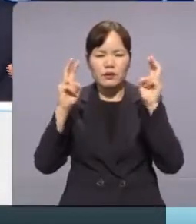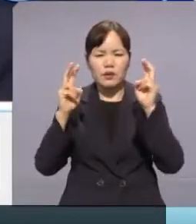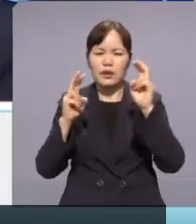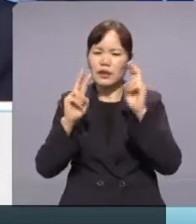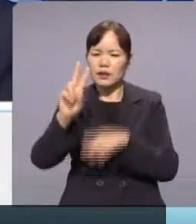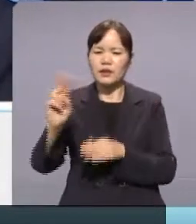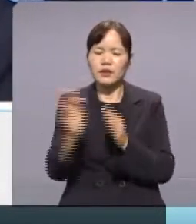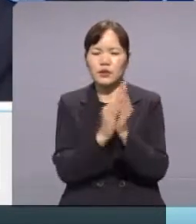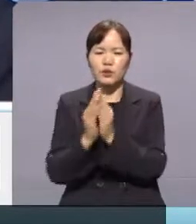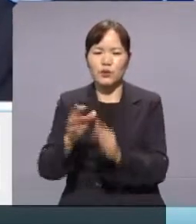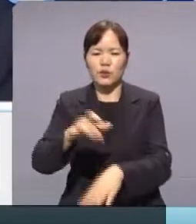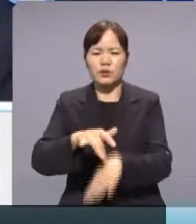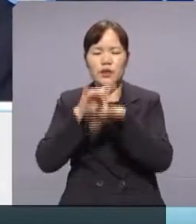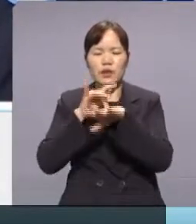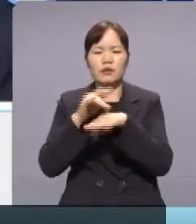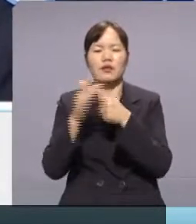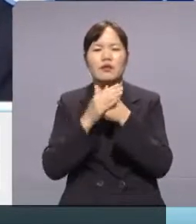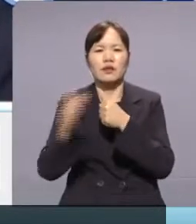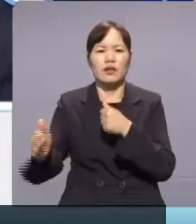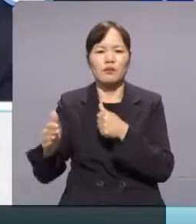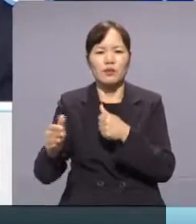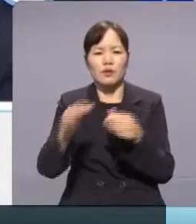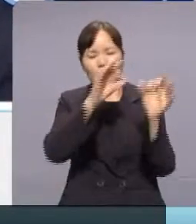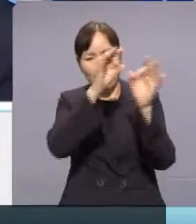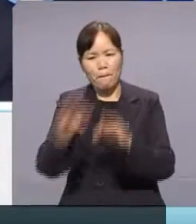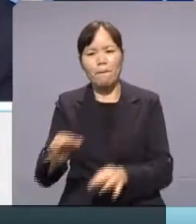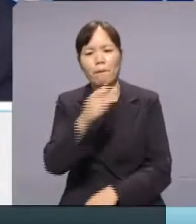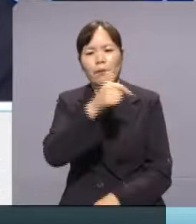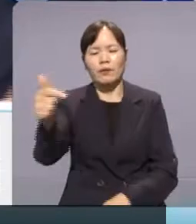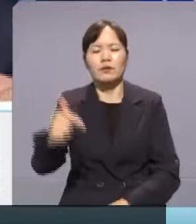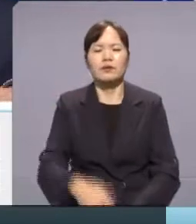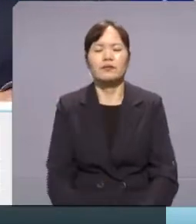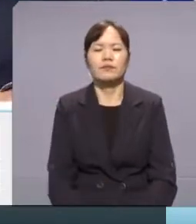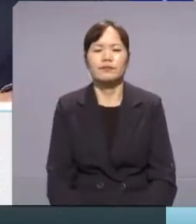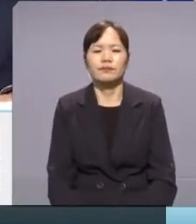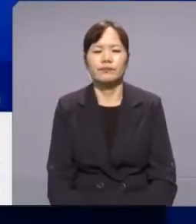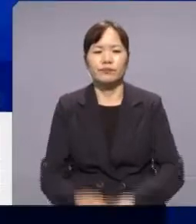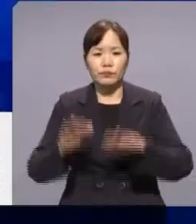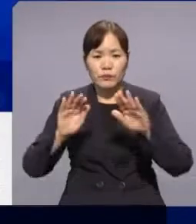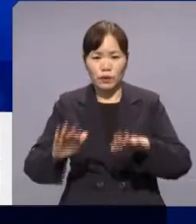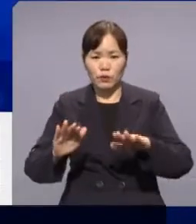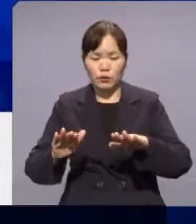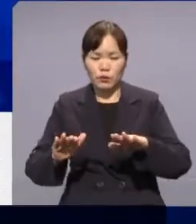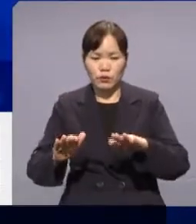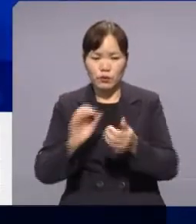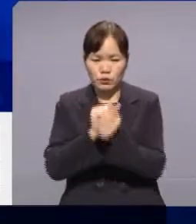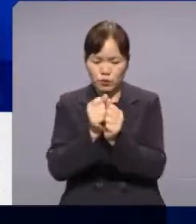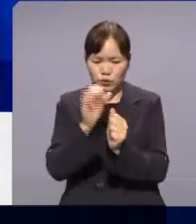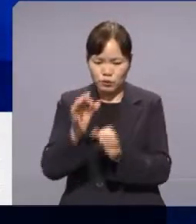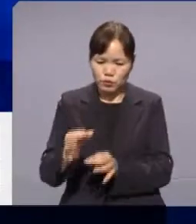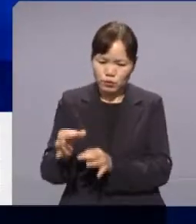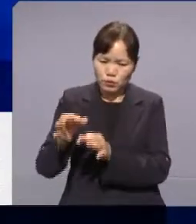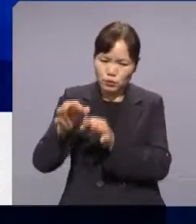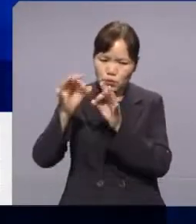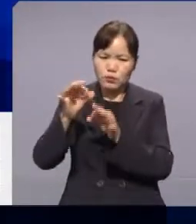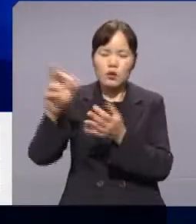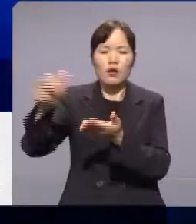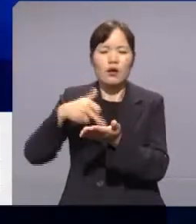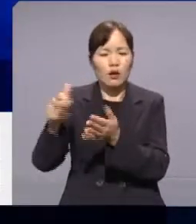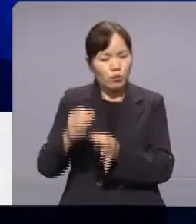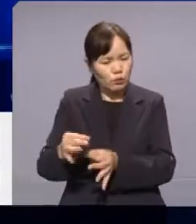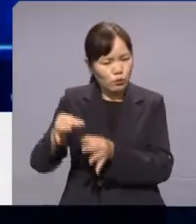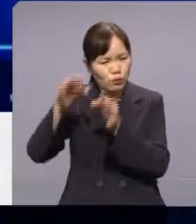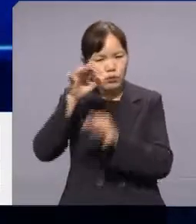날아간 거니까요. 사실 큰 폭으로 빠졌다라고 얘기할 수가 있습니다. 예. 그런데 오늘은 전체적으로 좀 주식이 올랐습니다. 뭐 카카오 그룹도 역시